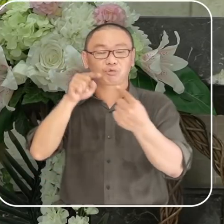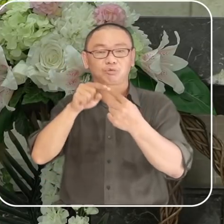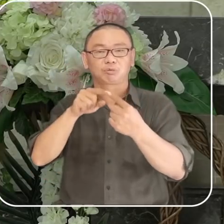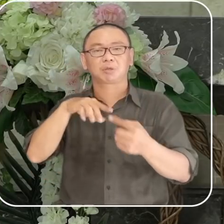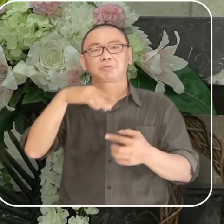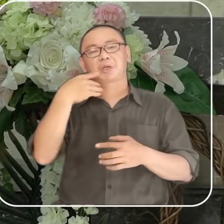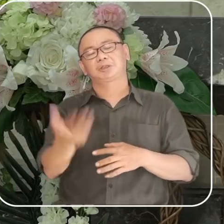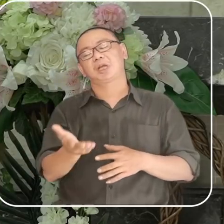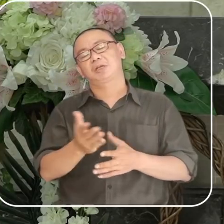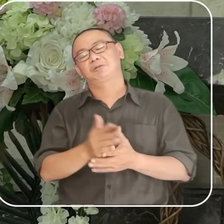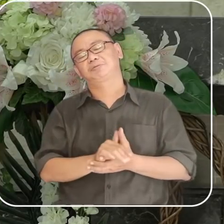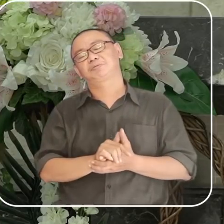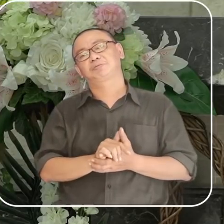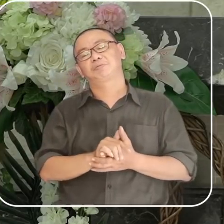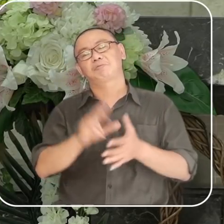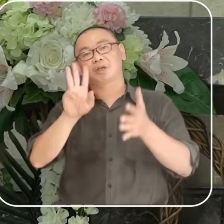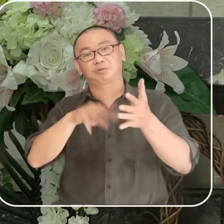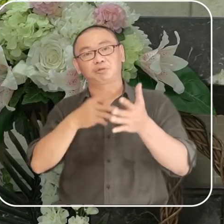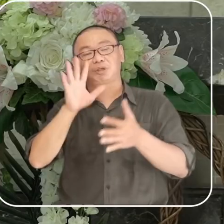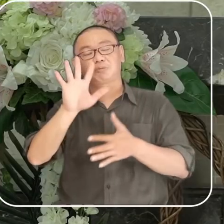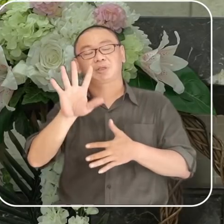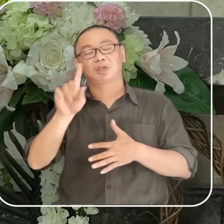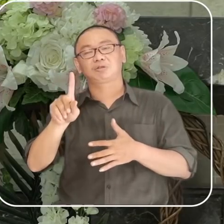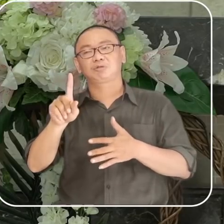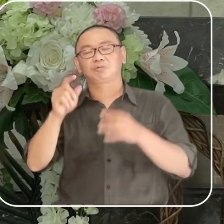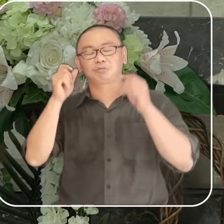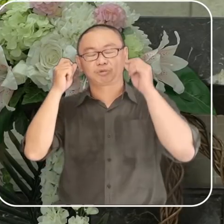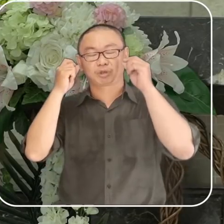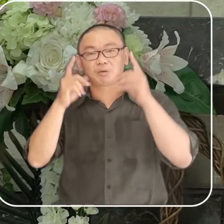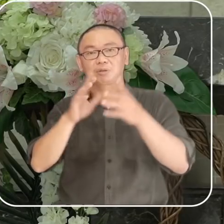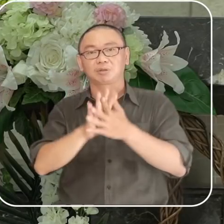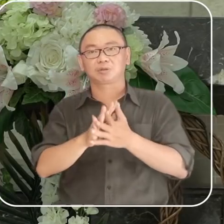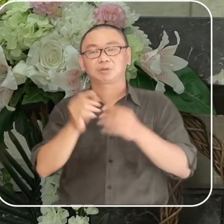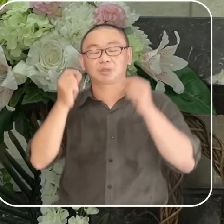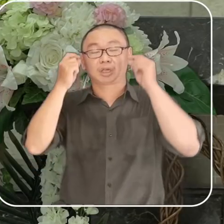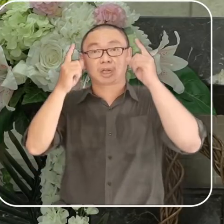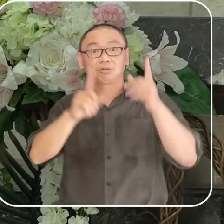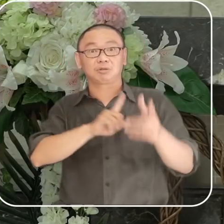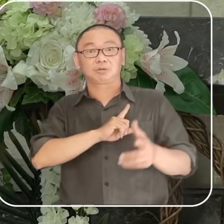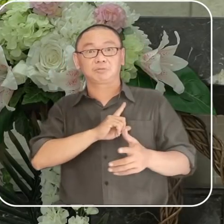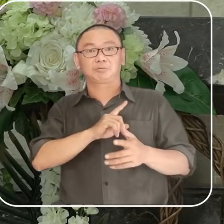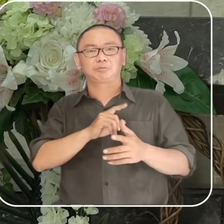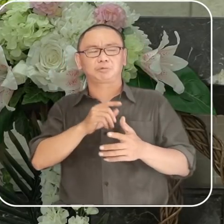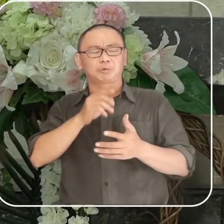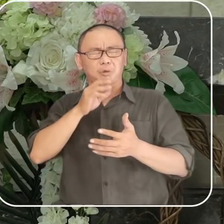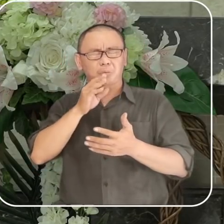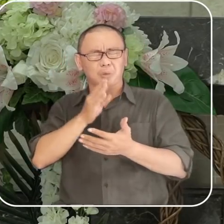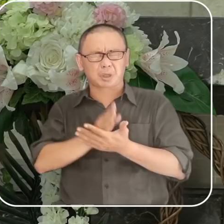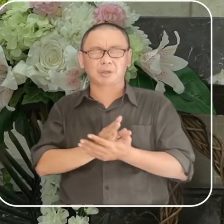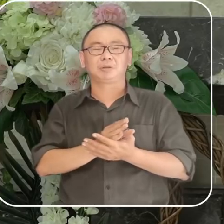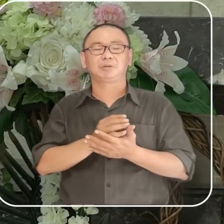kebinasaan. Mazmur 51 mengungkapkan kesadaran diri pertobatan Daud yang luar